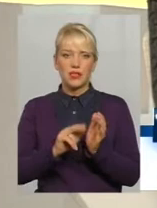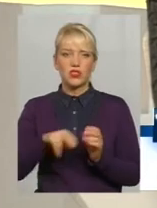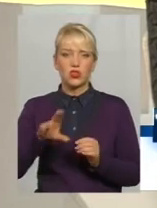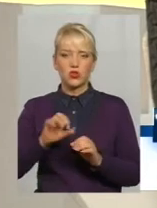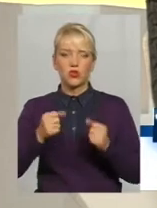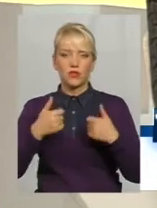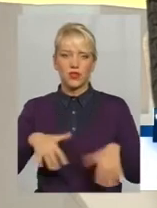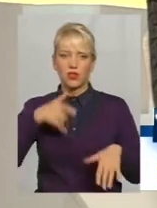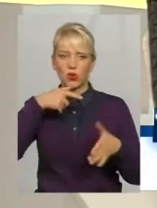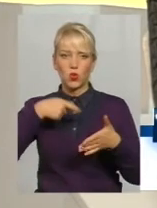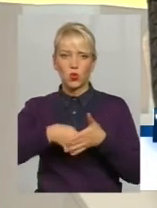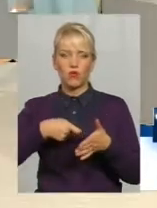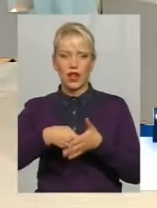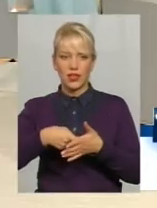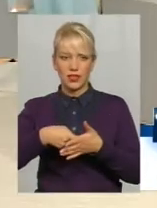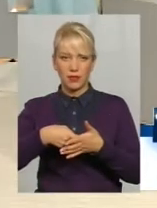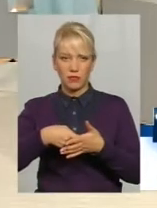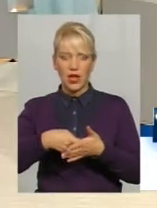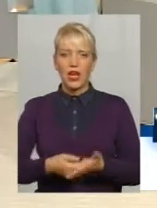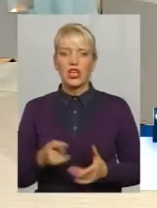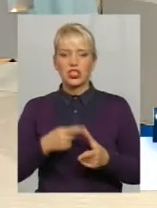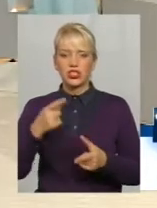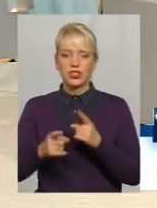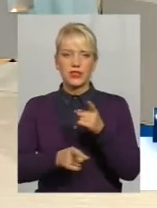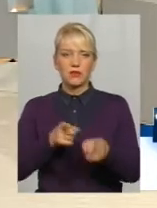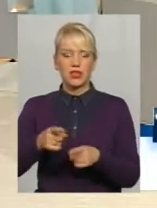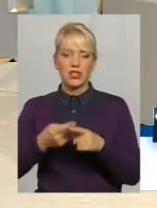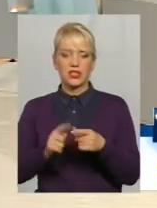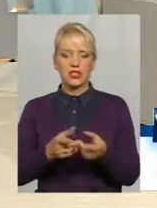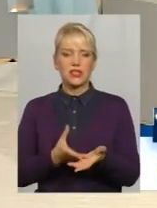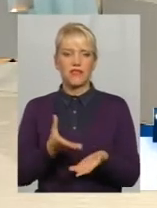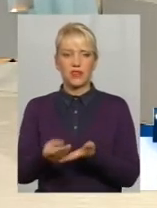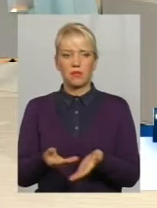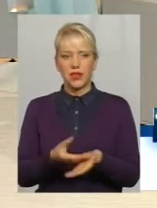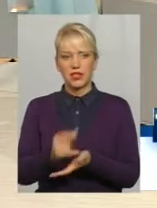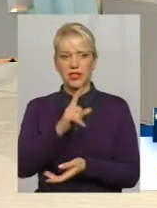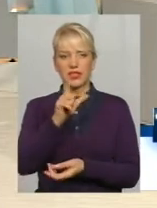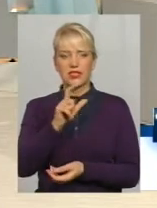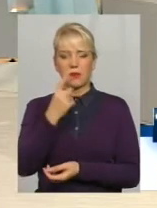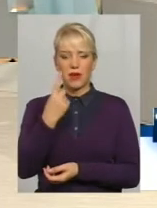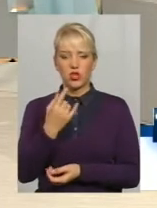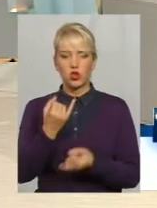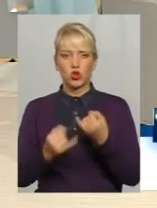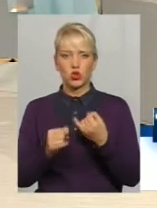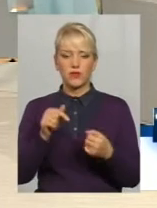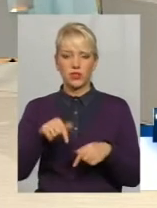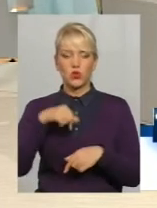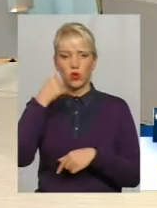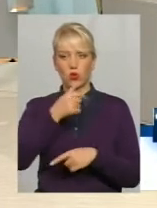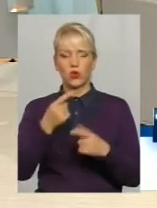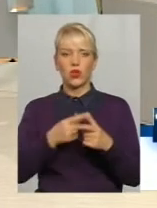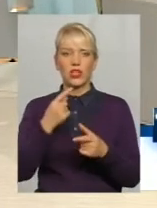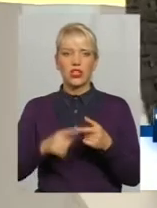втрати годувальника, чи змінені ці виплати з 1 жовтня цього року, чи цих